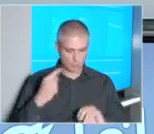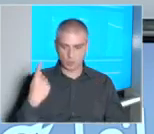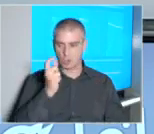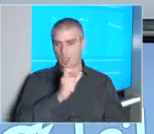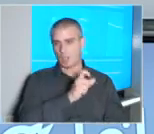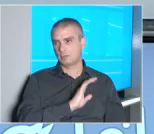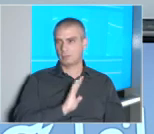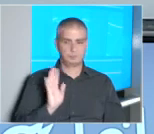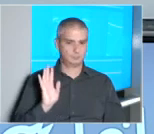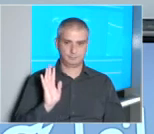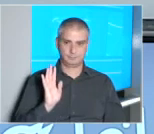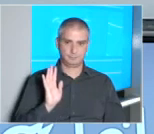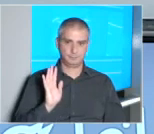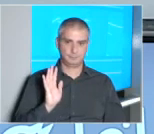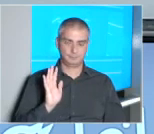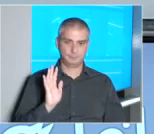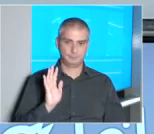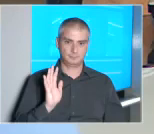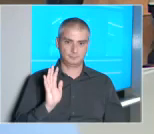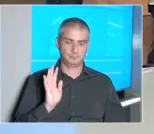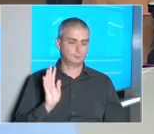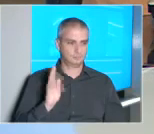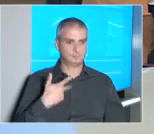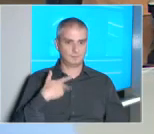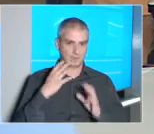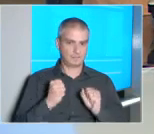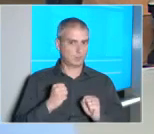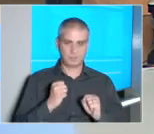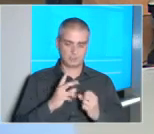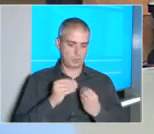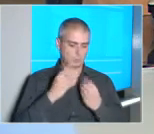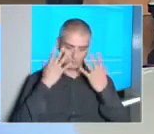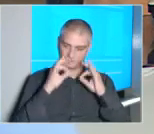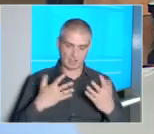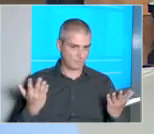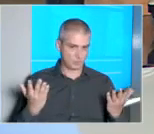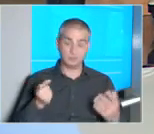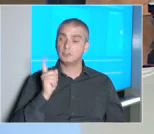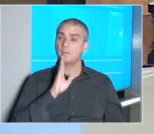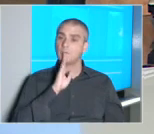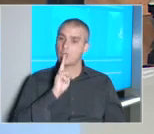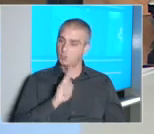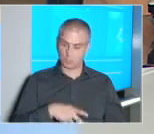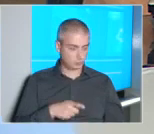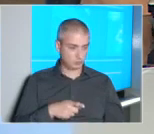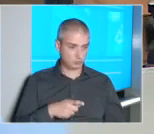אדם באשר הוא אדם, אבל אין ספק שזה לא מוסיף כבוד. יש בעיות,